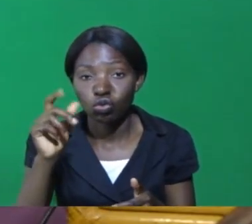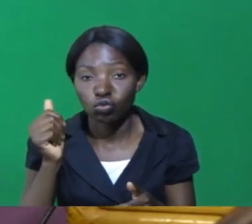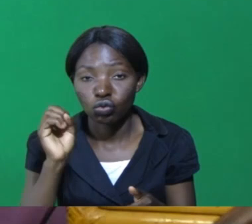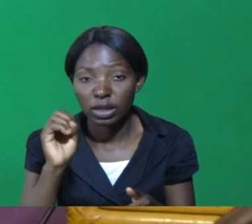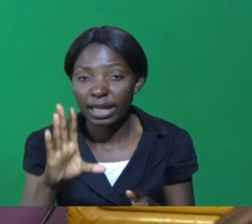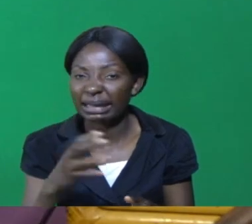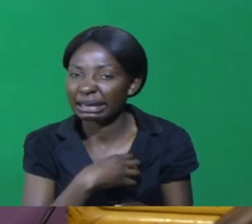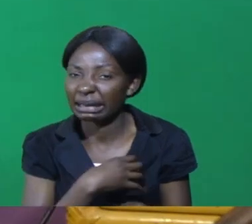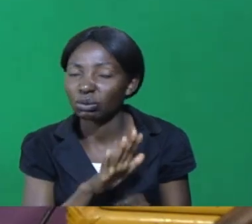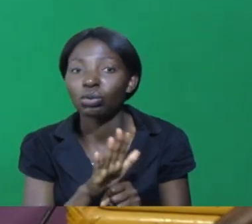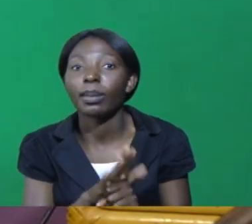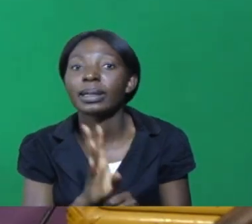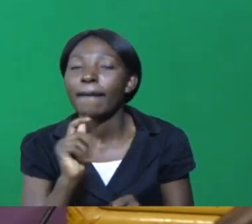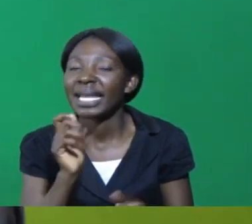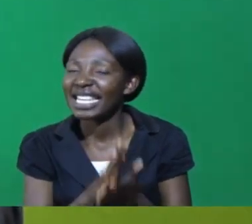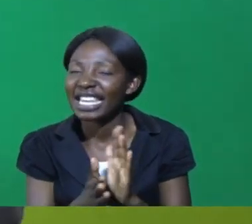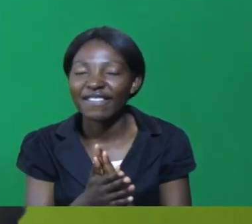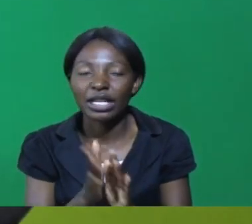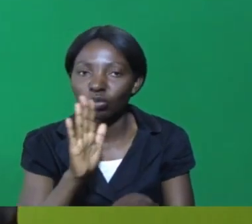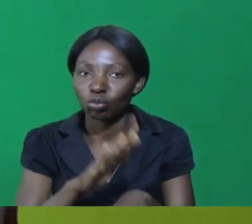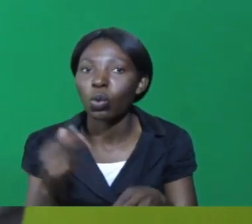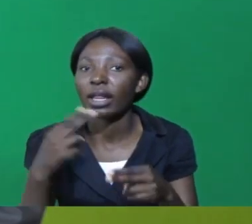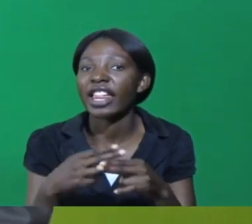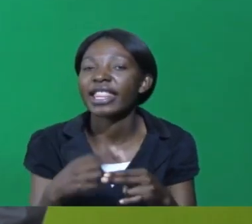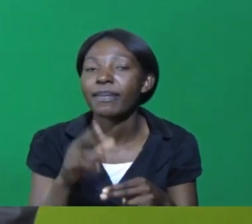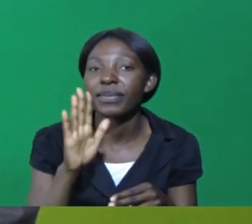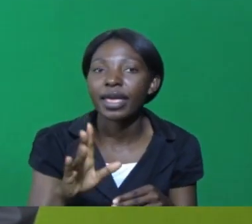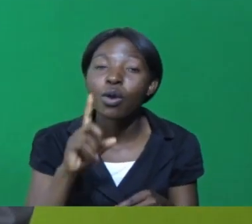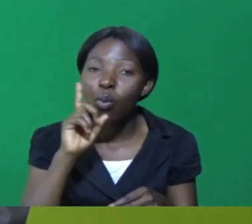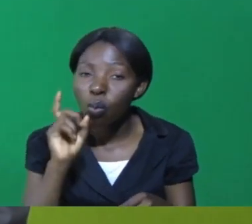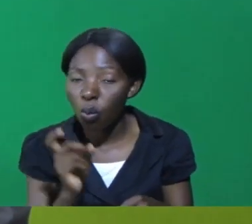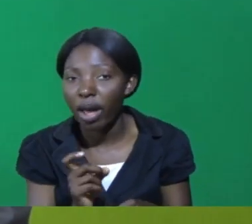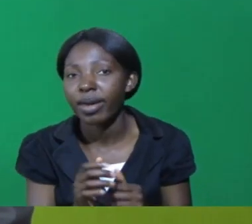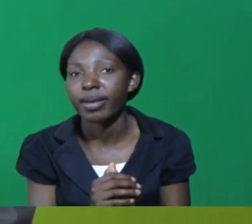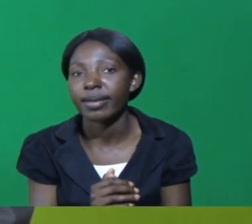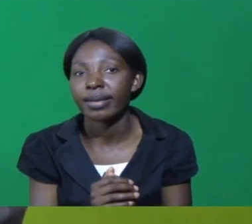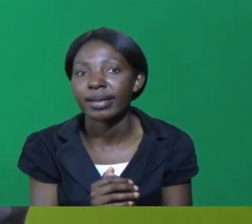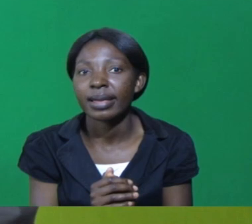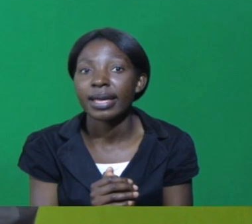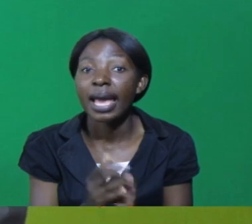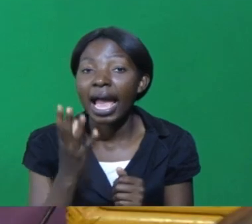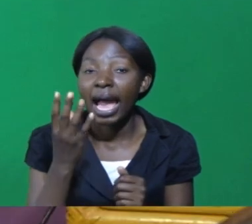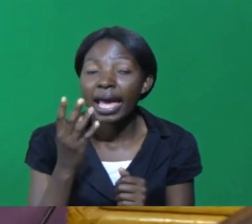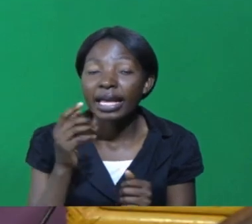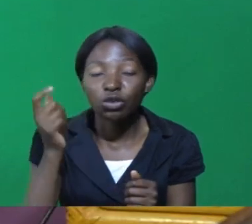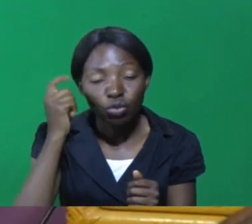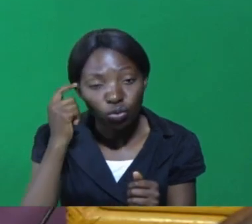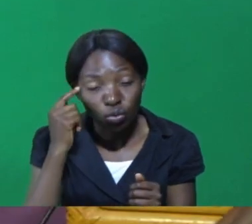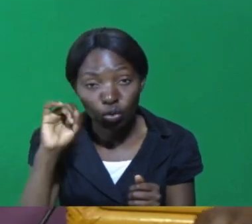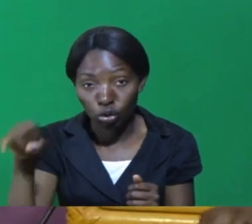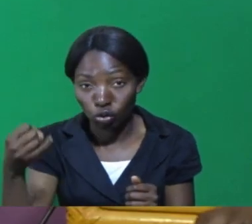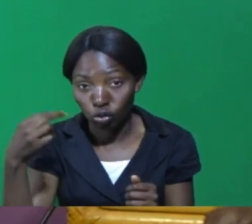Asi haana kumutaura nezita. Kurati ane chikonzero chaakanyenyeredzera zita here. Ane chikonzero asi